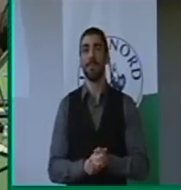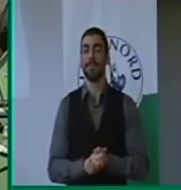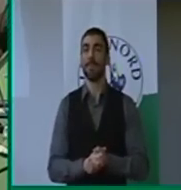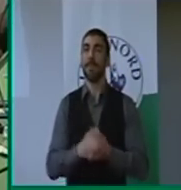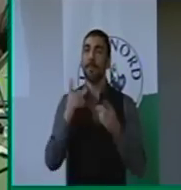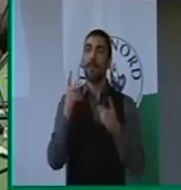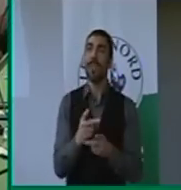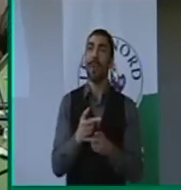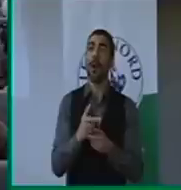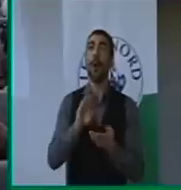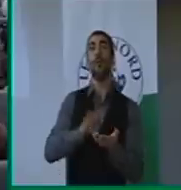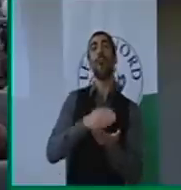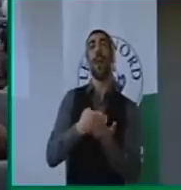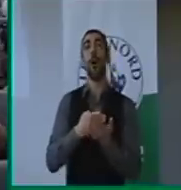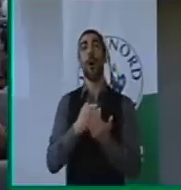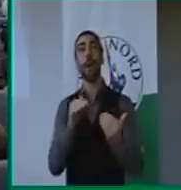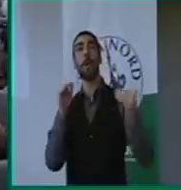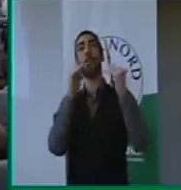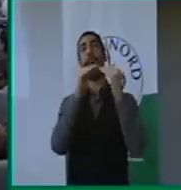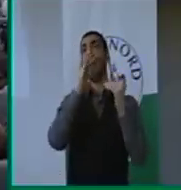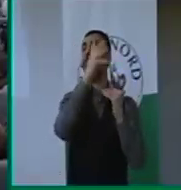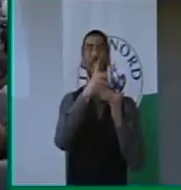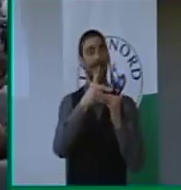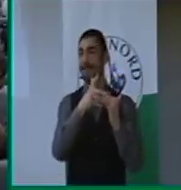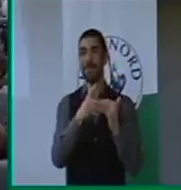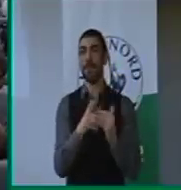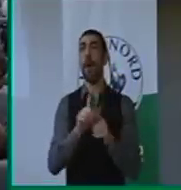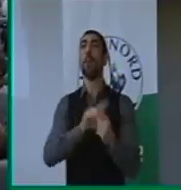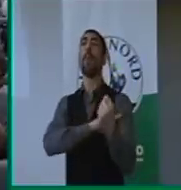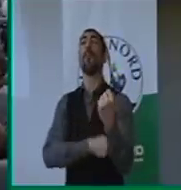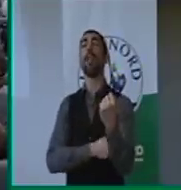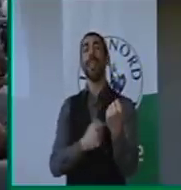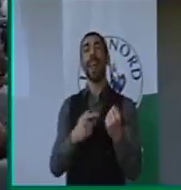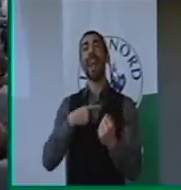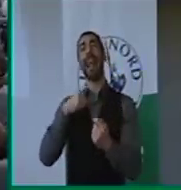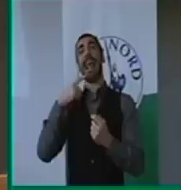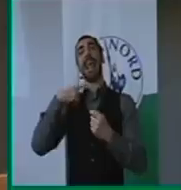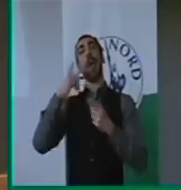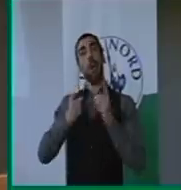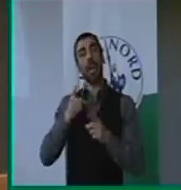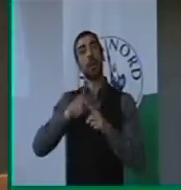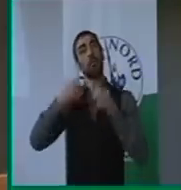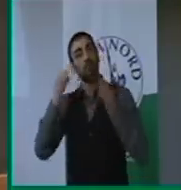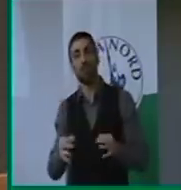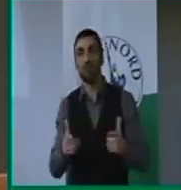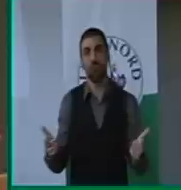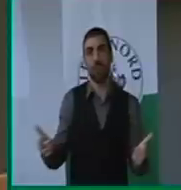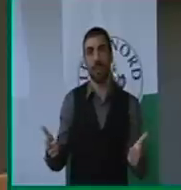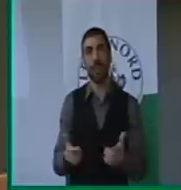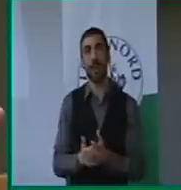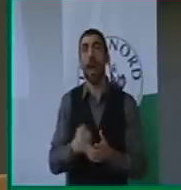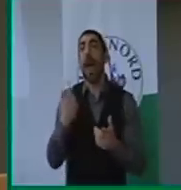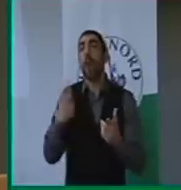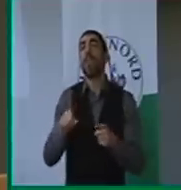la stessa voce non ha ehm non ha diciamo potere decisionale e politico assai pesante per poter